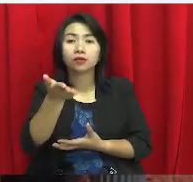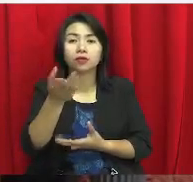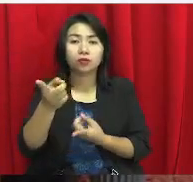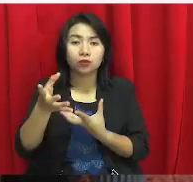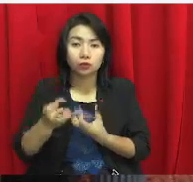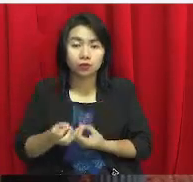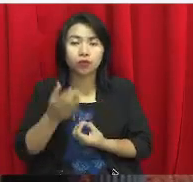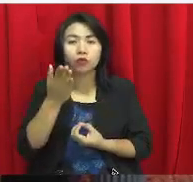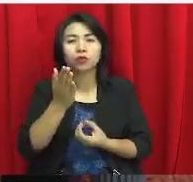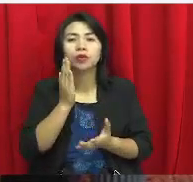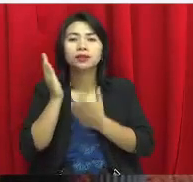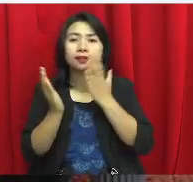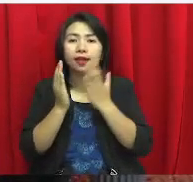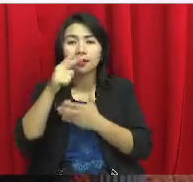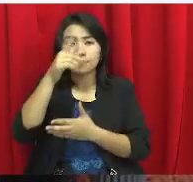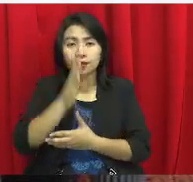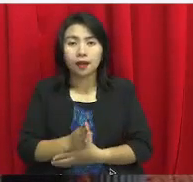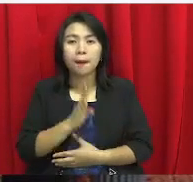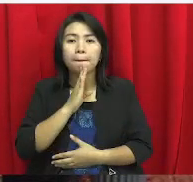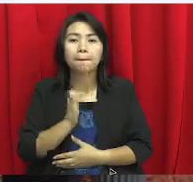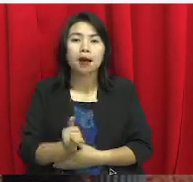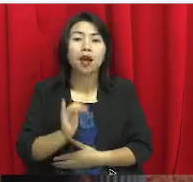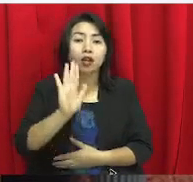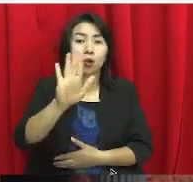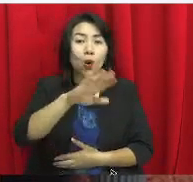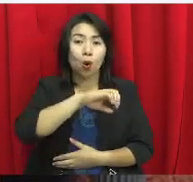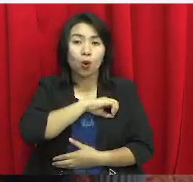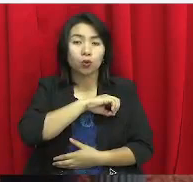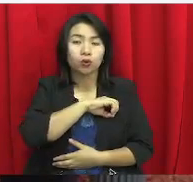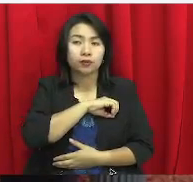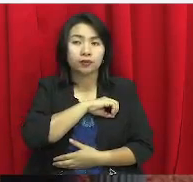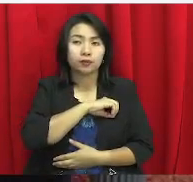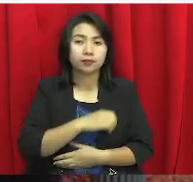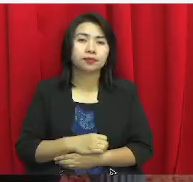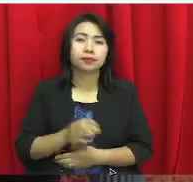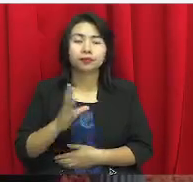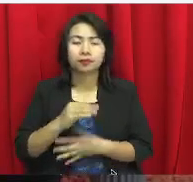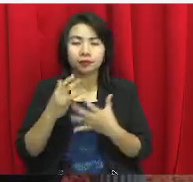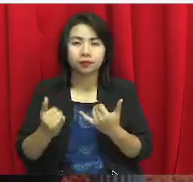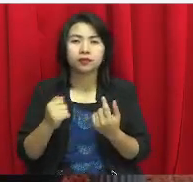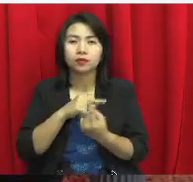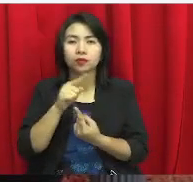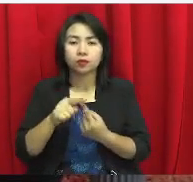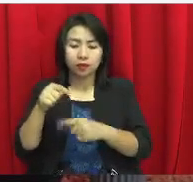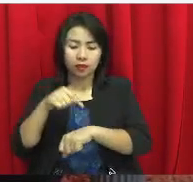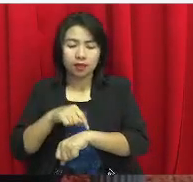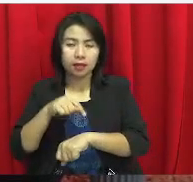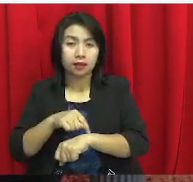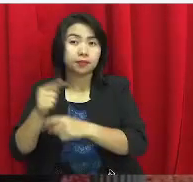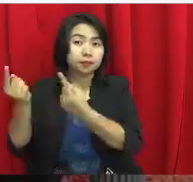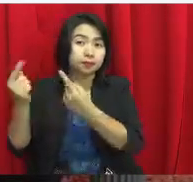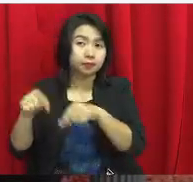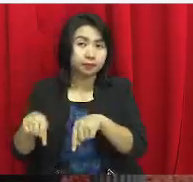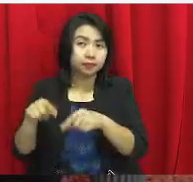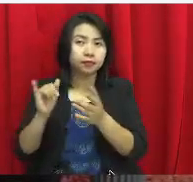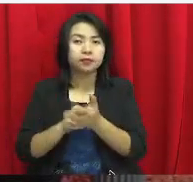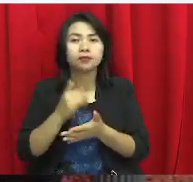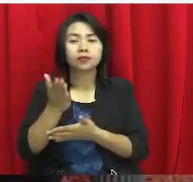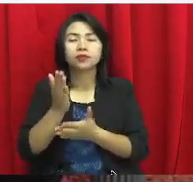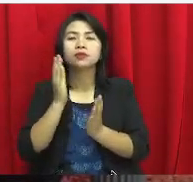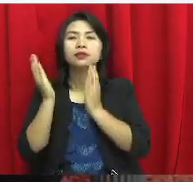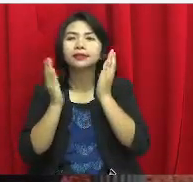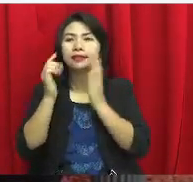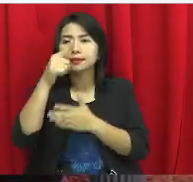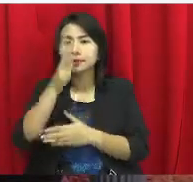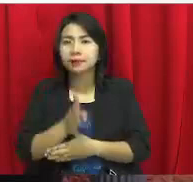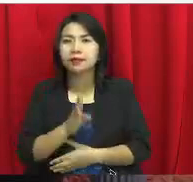will serve God by your own eh. Yeah. And when the time comes, mga kapatid, that you will serve God